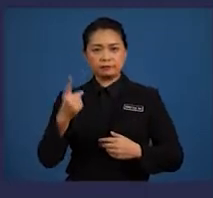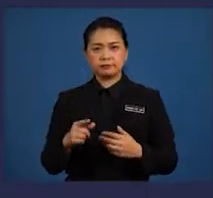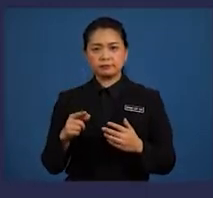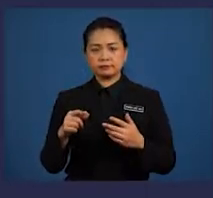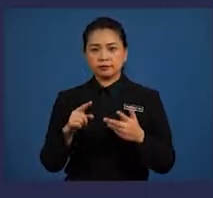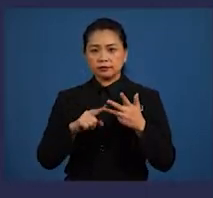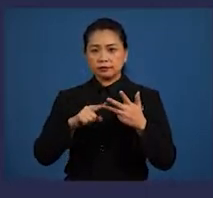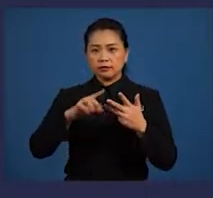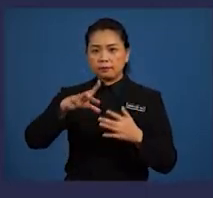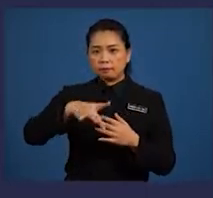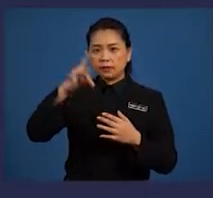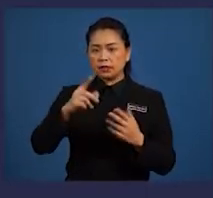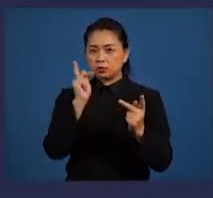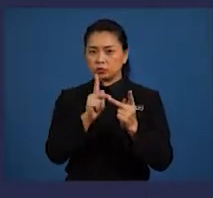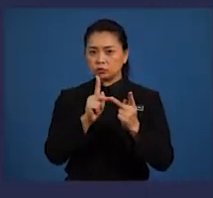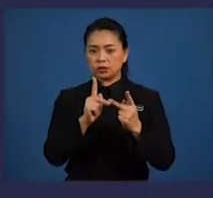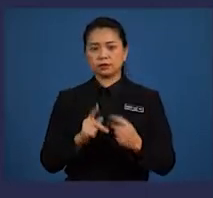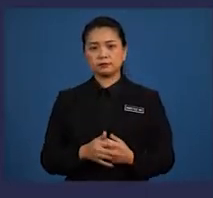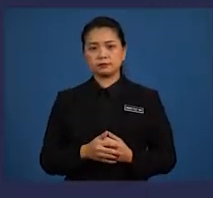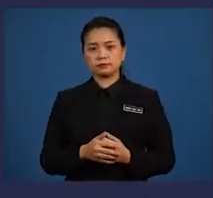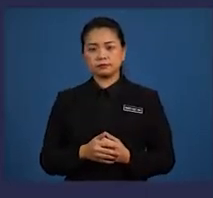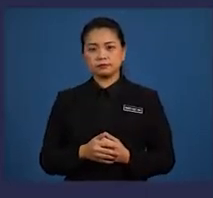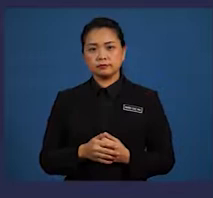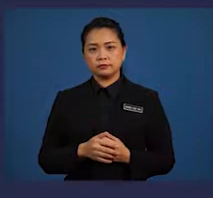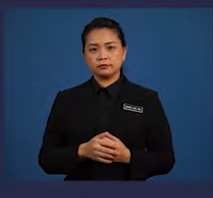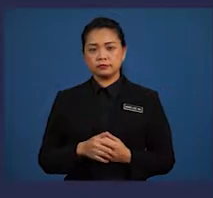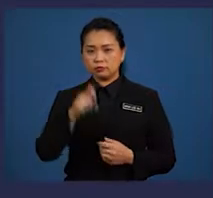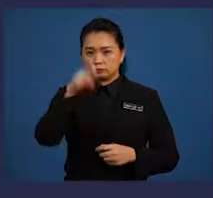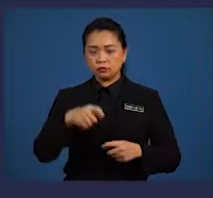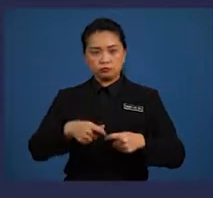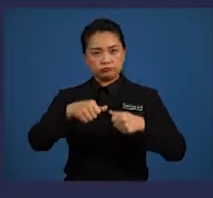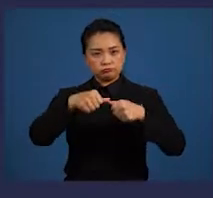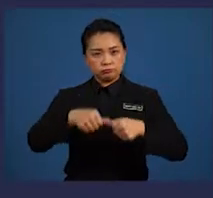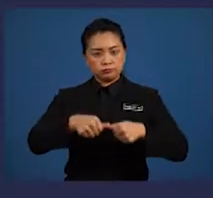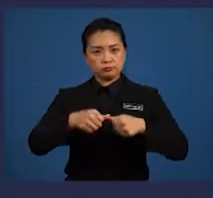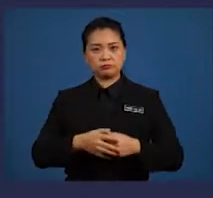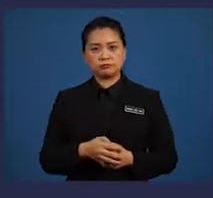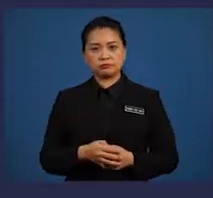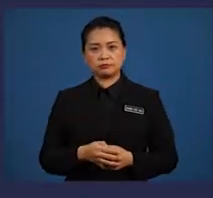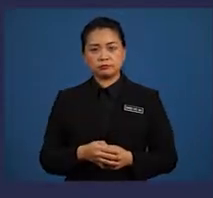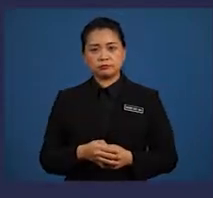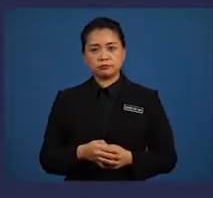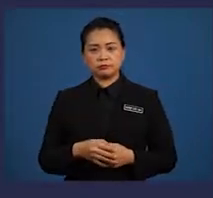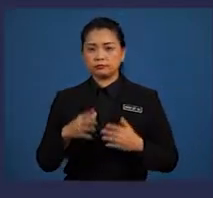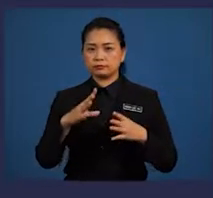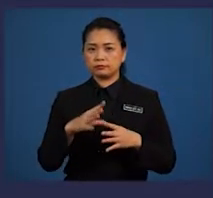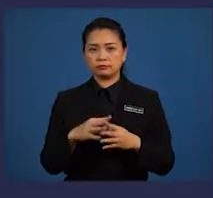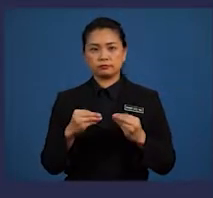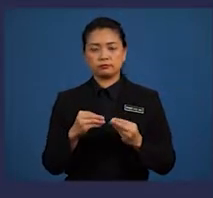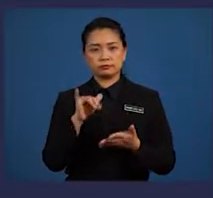pemilihan mengikut kesesuaian juga penuh dititikberatkan kesimpulannya